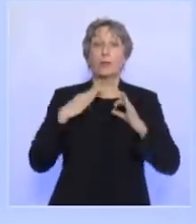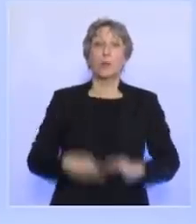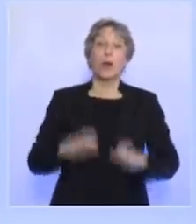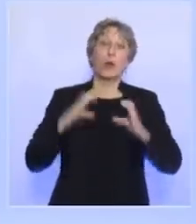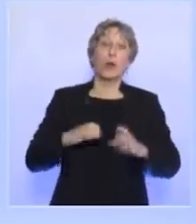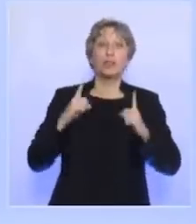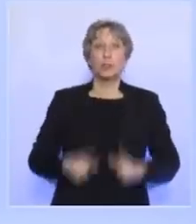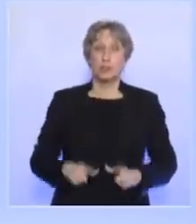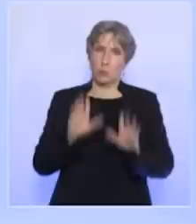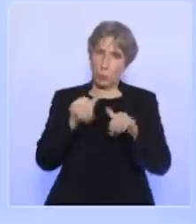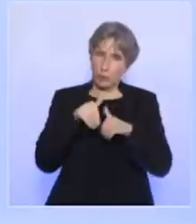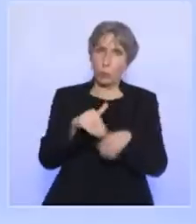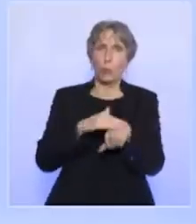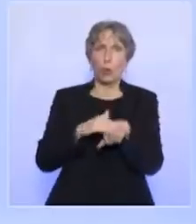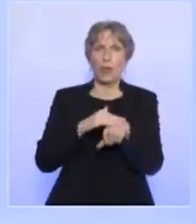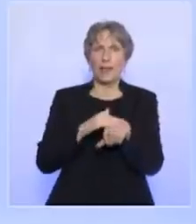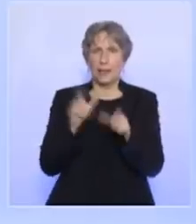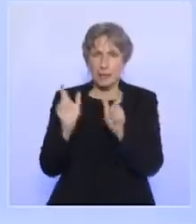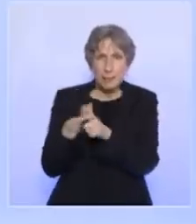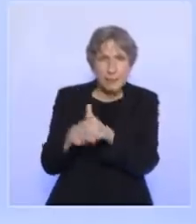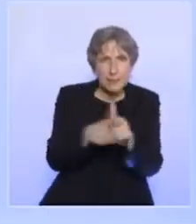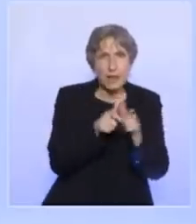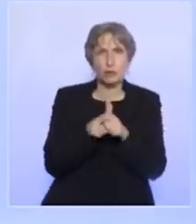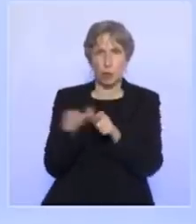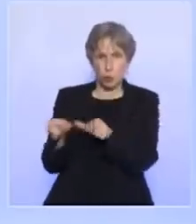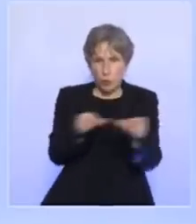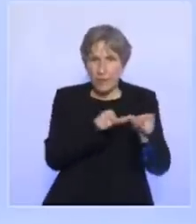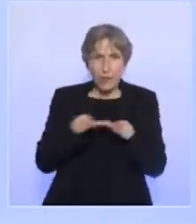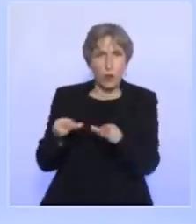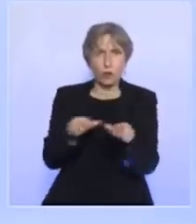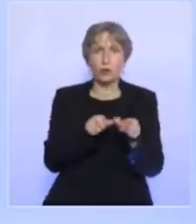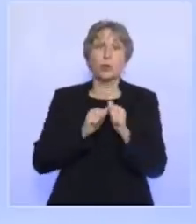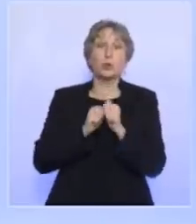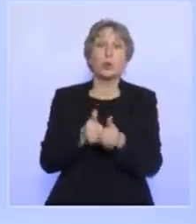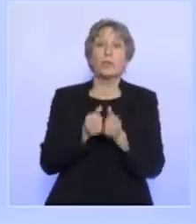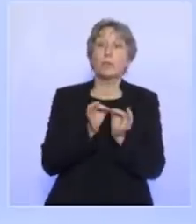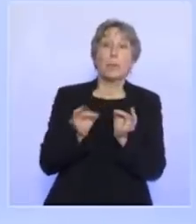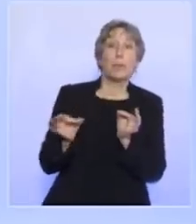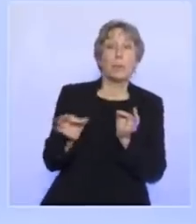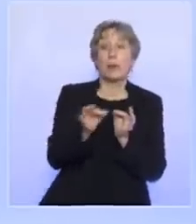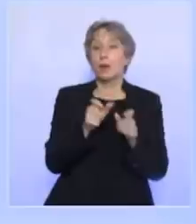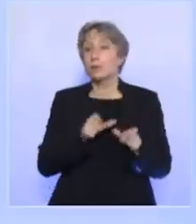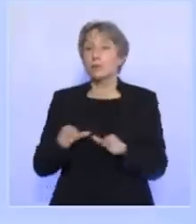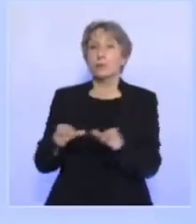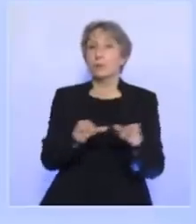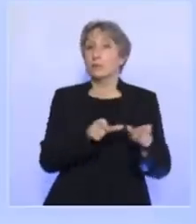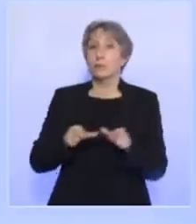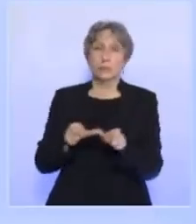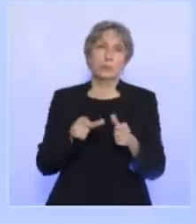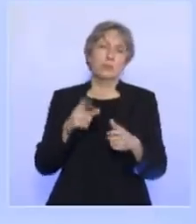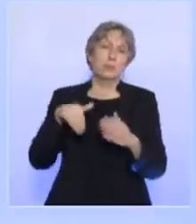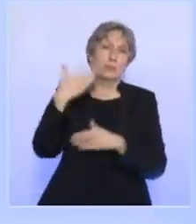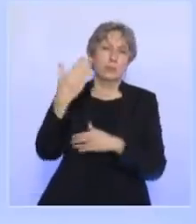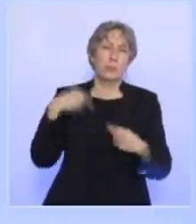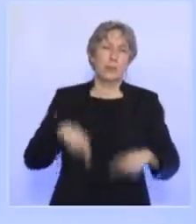surveillance et de dépistage dans les établissements scolaires au vu des données épidémiologiques dans des conditions que vous